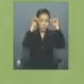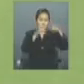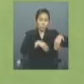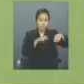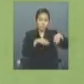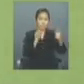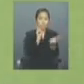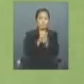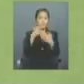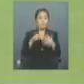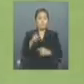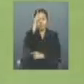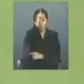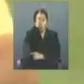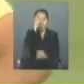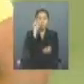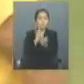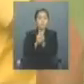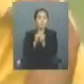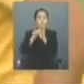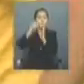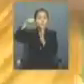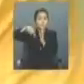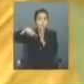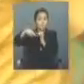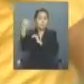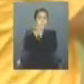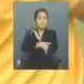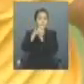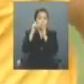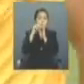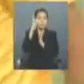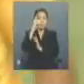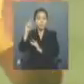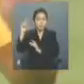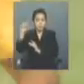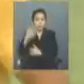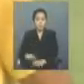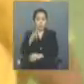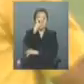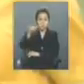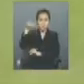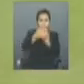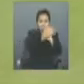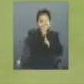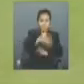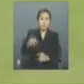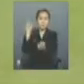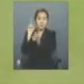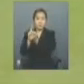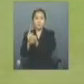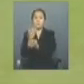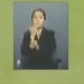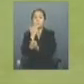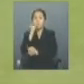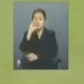นีพบกับโซเรนเคสเซนโปรเดนมาร์กนะคะขณะที่ลอร์ดฟิชเชอร์โปรอังกฤษพบกับชาร์ลส์วัตเซลโปรแอฟริกาใต้ลูคโดนัลด์โ